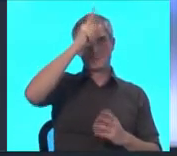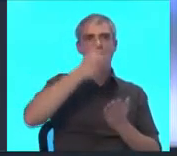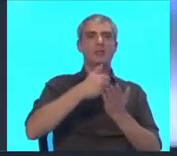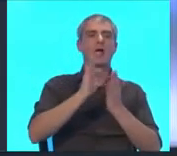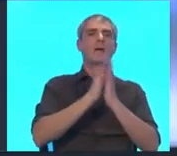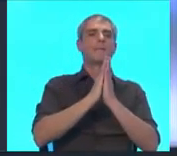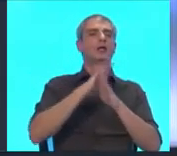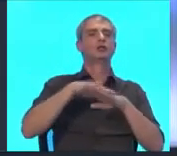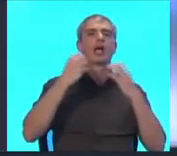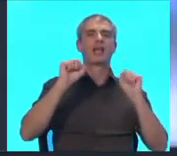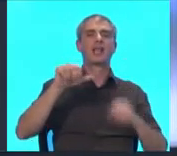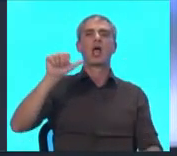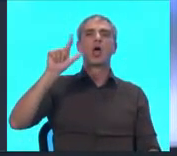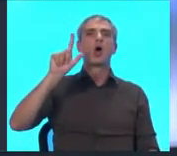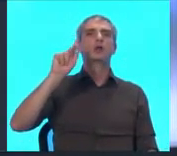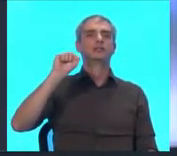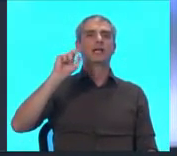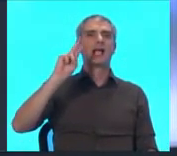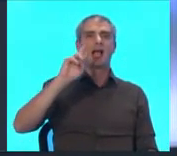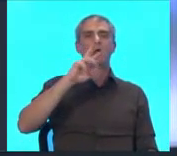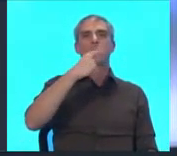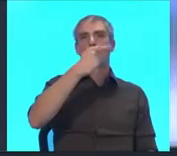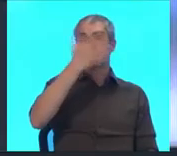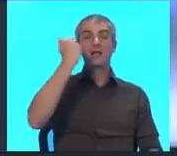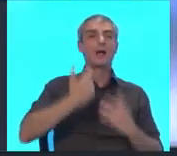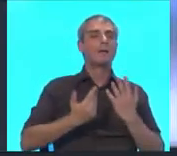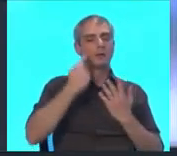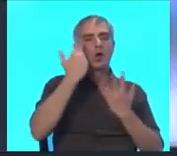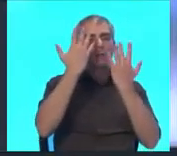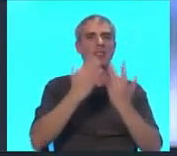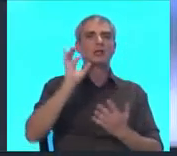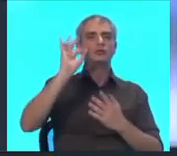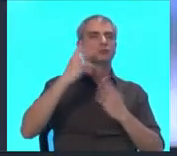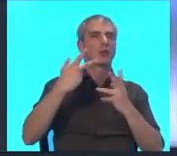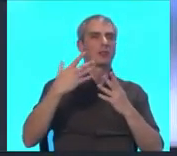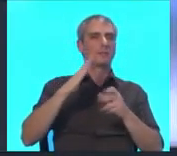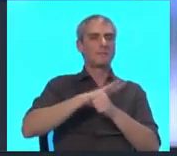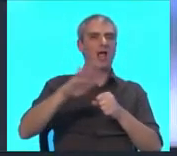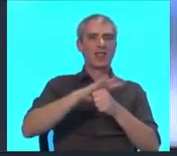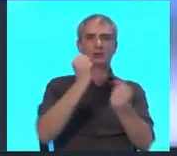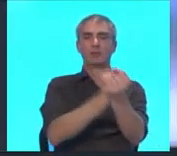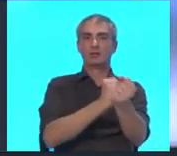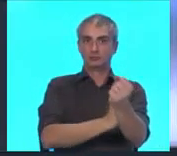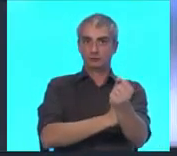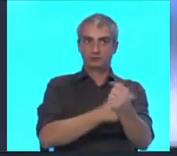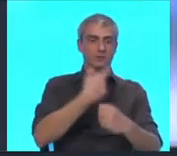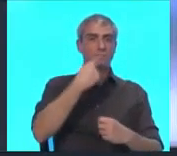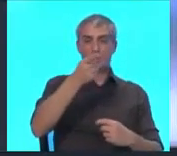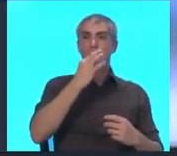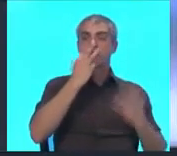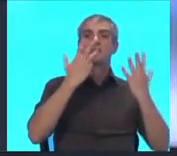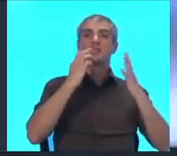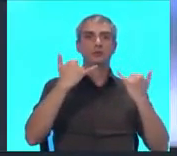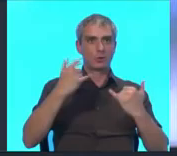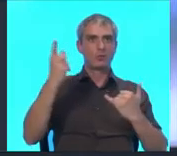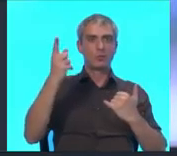של אוסקר גרונינג, שהיה מנהל החשבונות של אושוויץ. השופטים קבעו כי שומר האס-אס לשעבר כיום בן 96, יישא